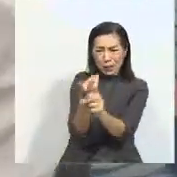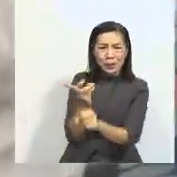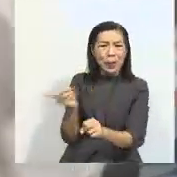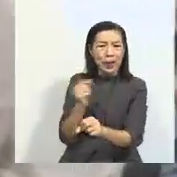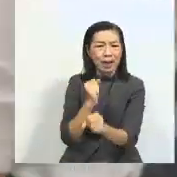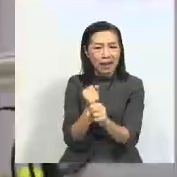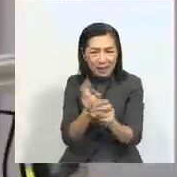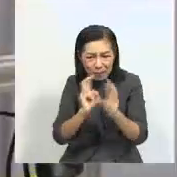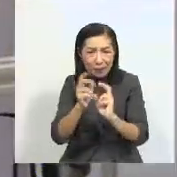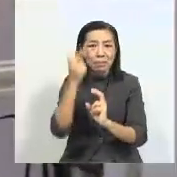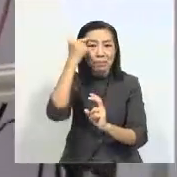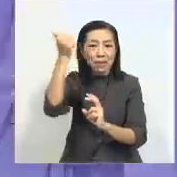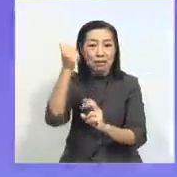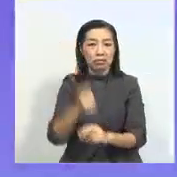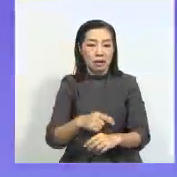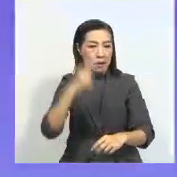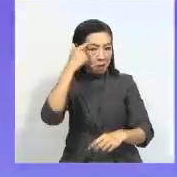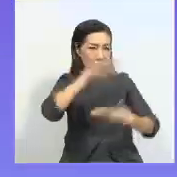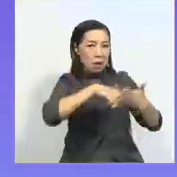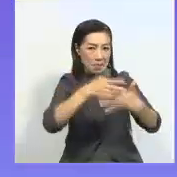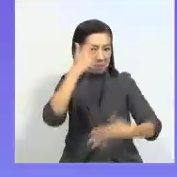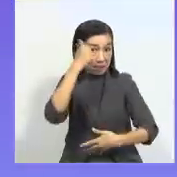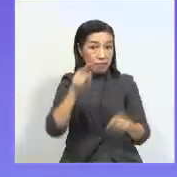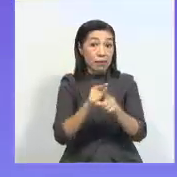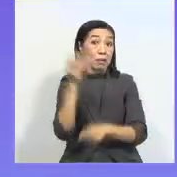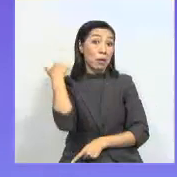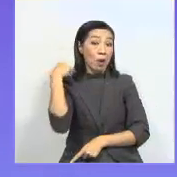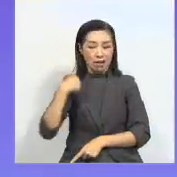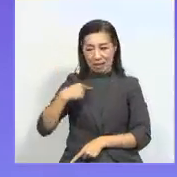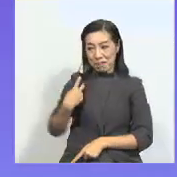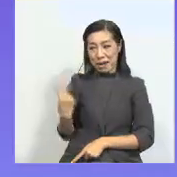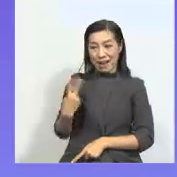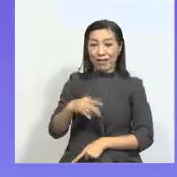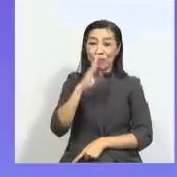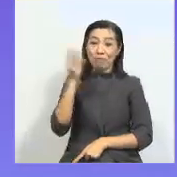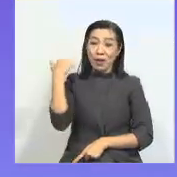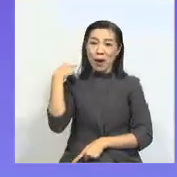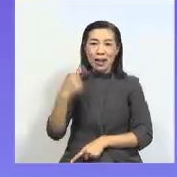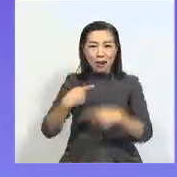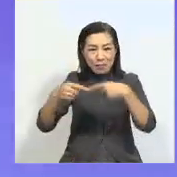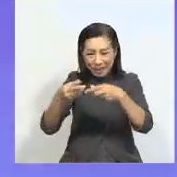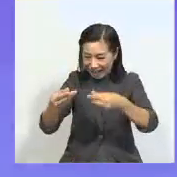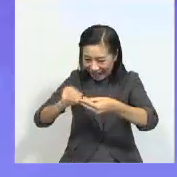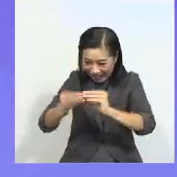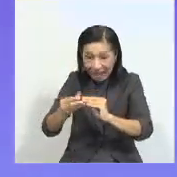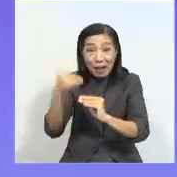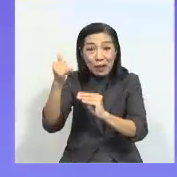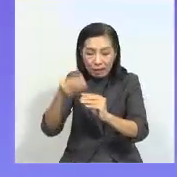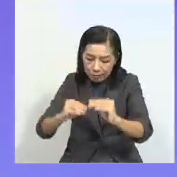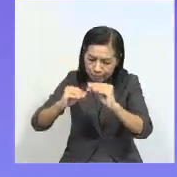วางแผน อย่างถ้าเกิดเป็นในอดีตเนี่ยเวลาที่เป็นรุ่นเราถ้าเรามีเลโก้เนี่ยแล้วมาประกอบบางทีเราจะ